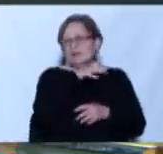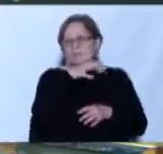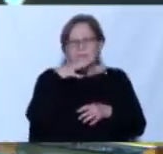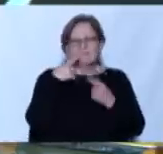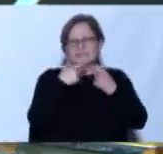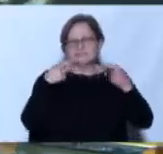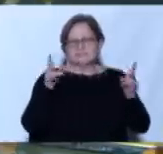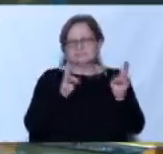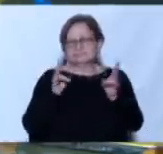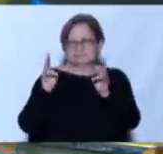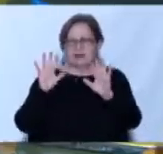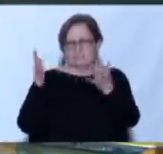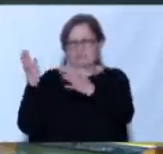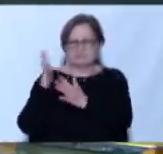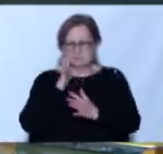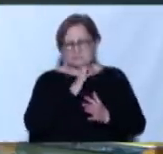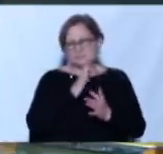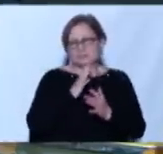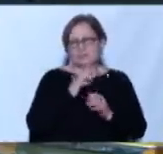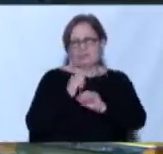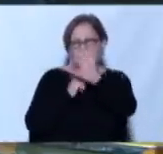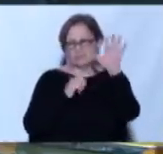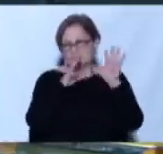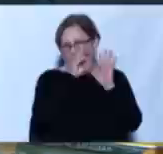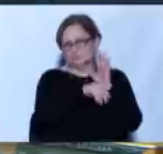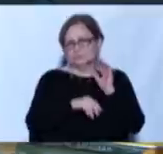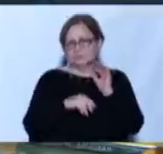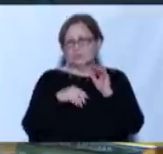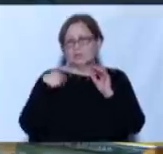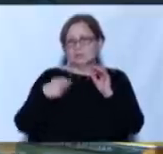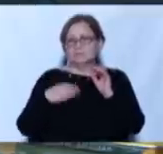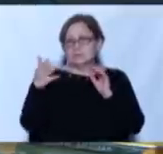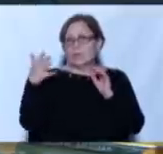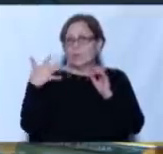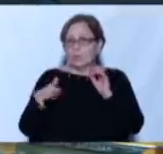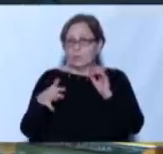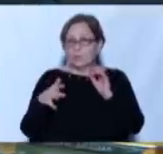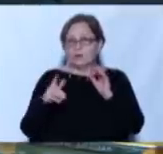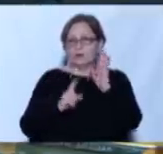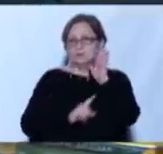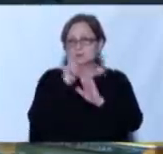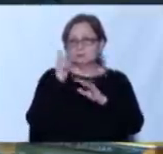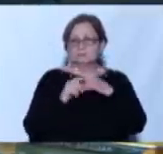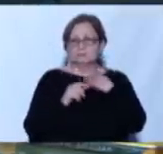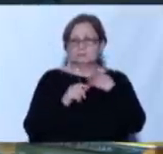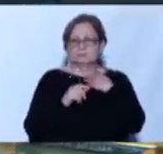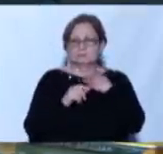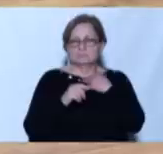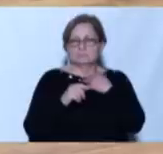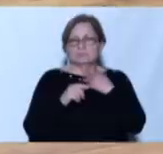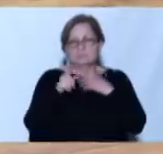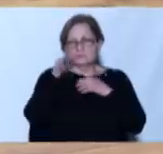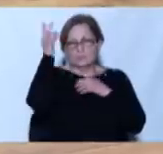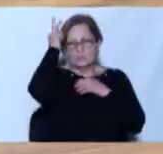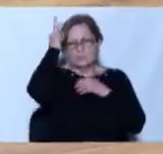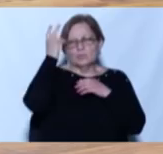მოხდა, ესე ვთქვათ, კიდე ევროპაში ჩვენ მაგალითად რო გითხრათ, საფრანგეთი ხდება უკვე, აი მაგ დროს იწყება, რომ მთლიანად ეს მაინც